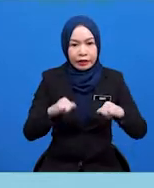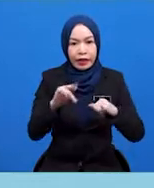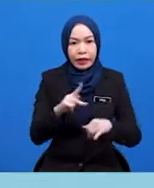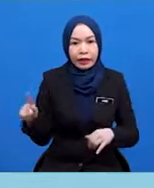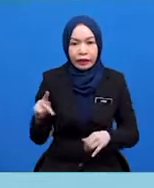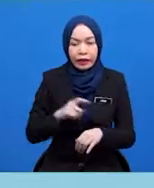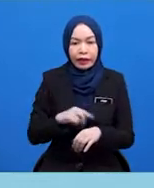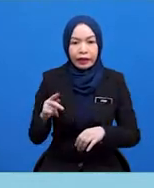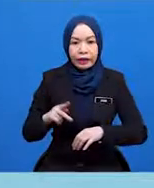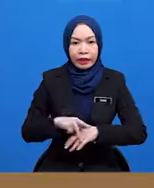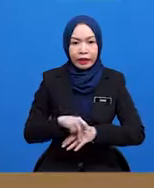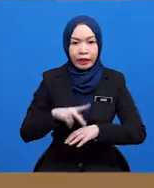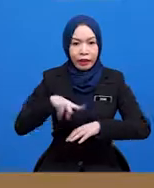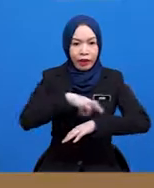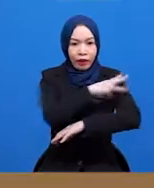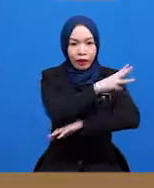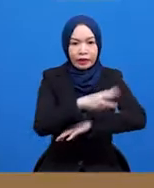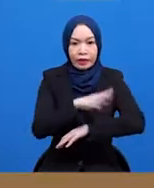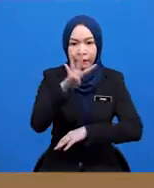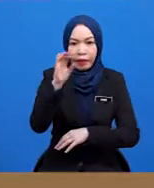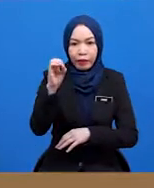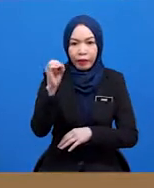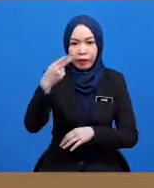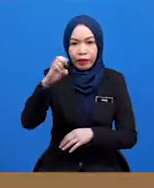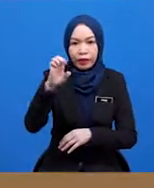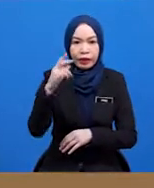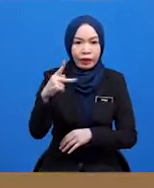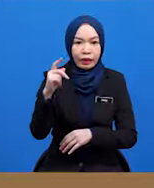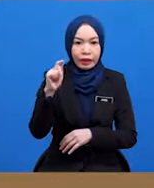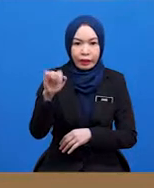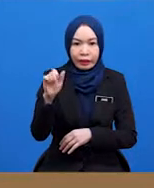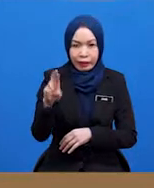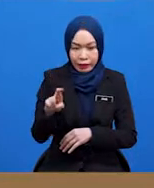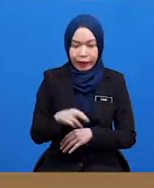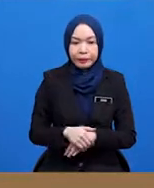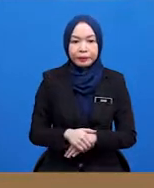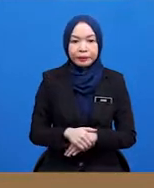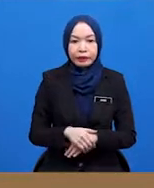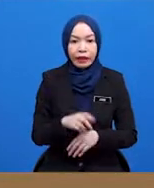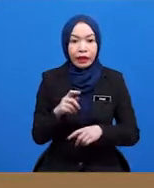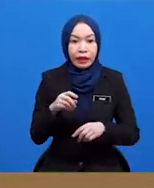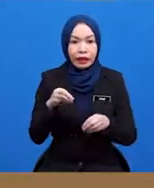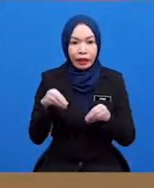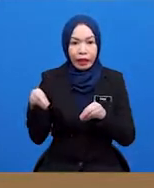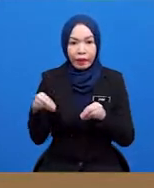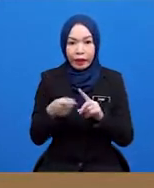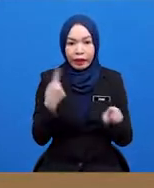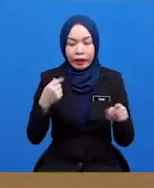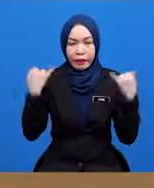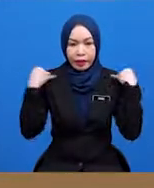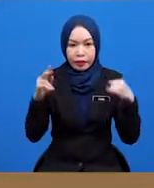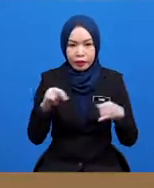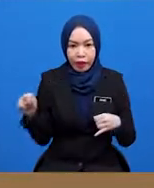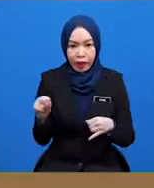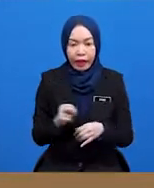melebihi 40 hektar. Tanaman yang ditanam terdiri daripada tanaman kontan atau jualan